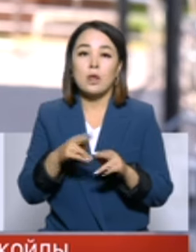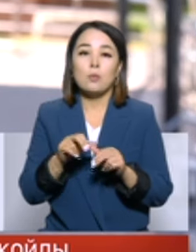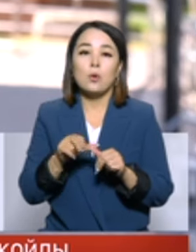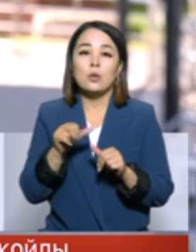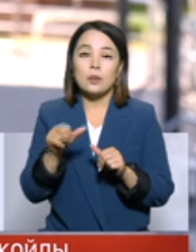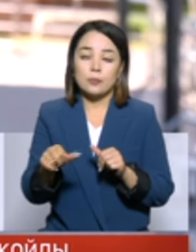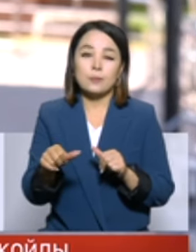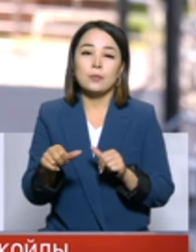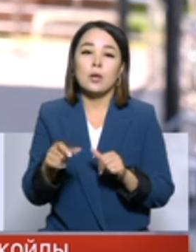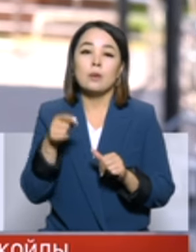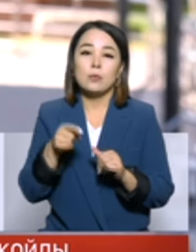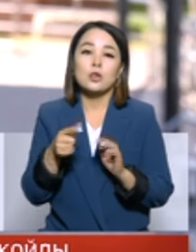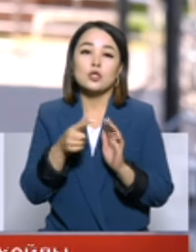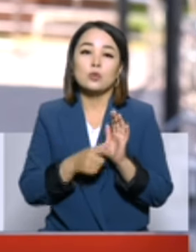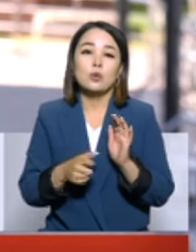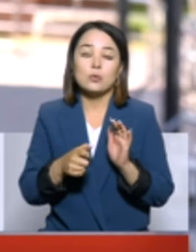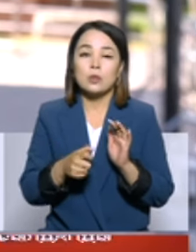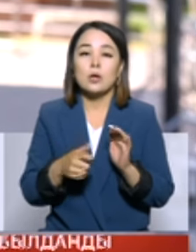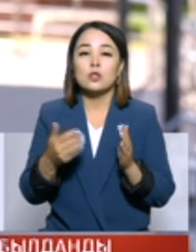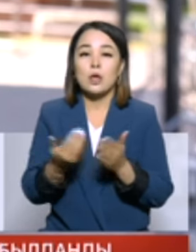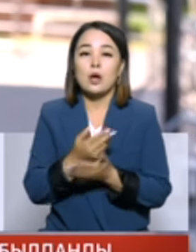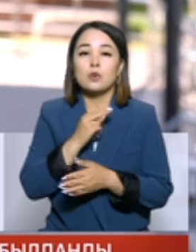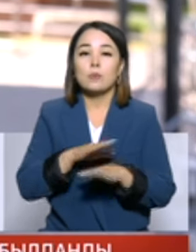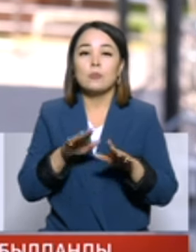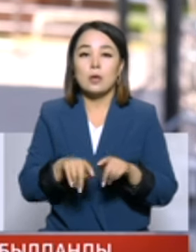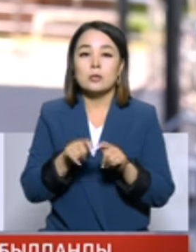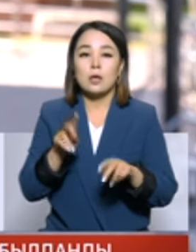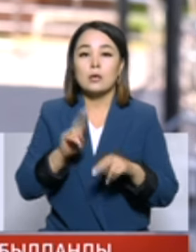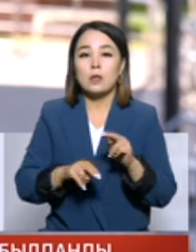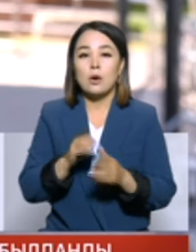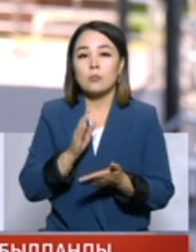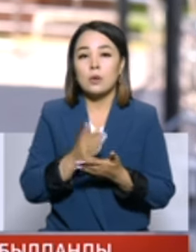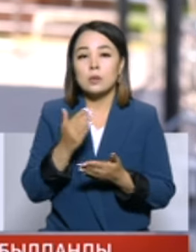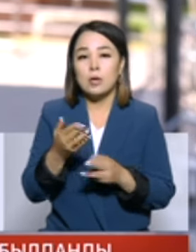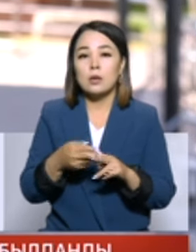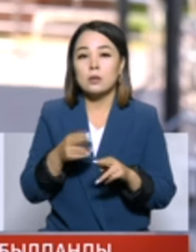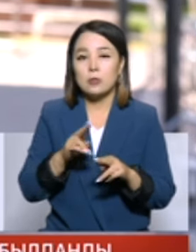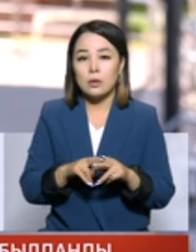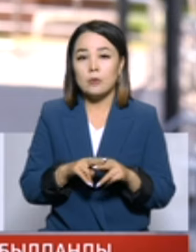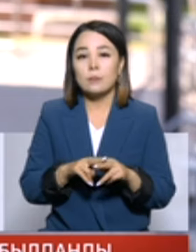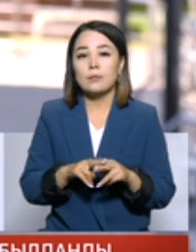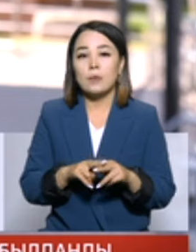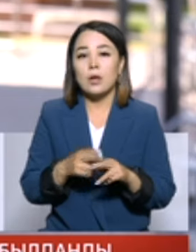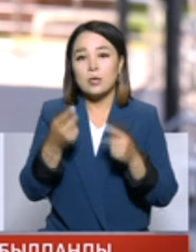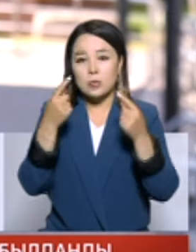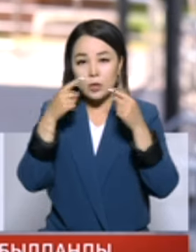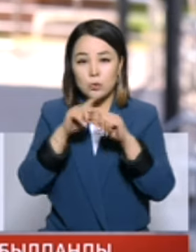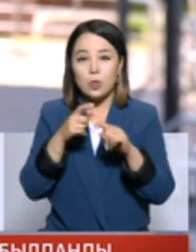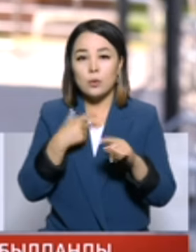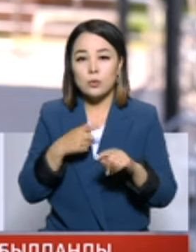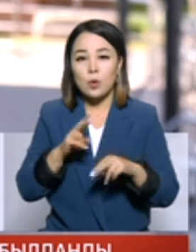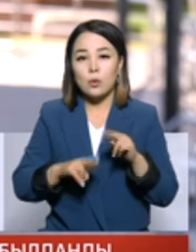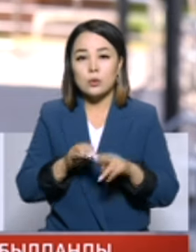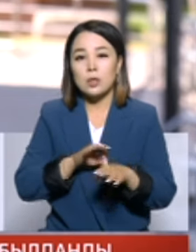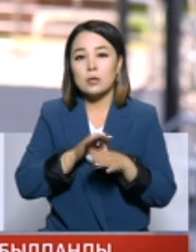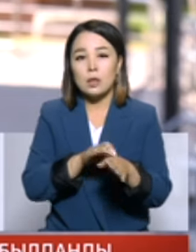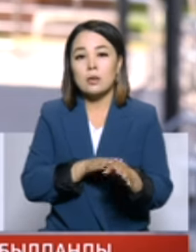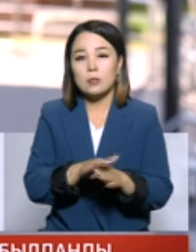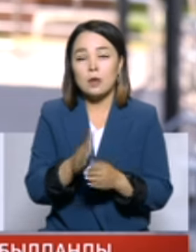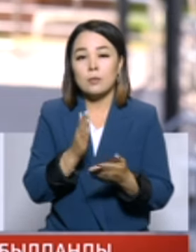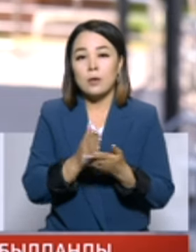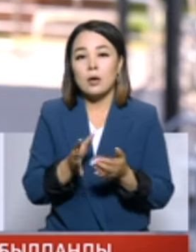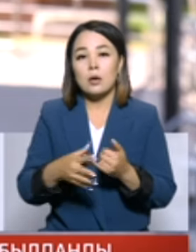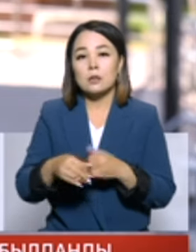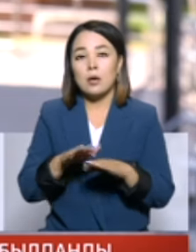бөлек 1750 жаңа жұмыс орындары құрылады. Бұдан бөлек бұл индустриялық, өзінің құрып жатқан сол